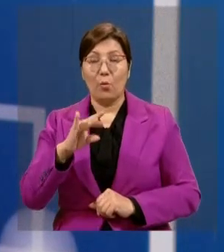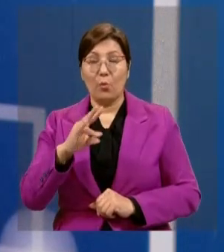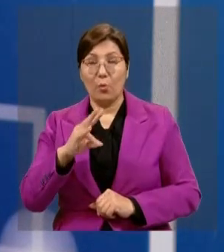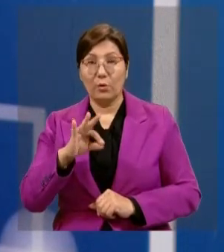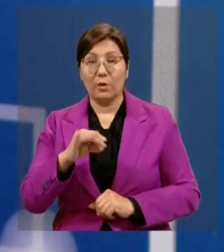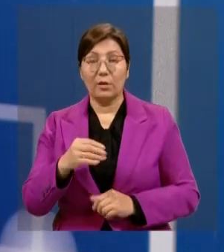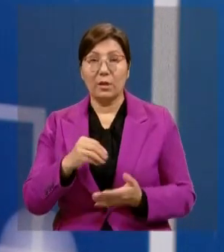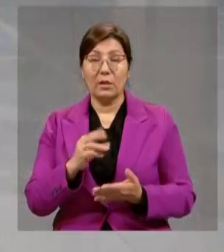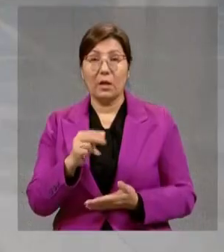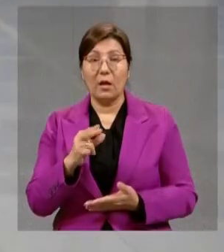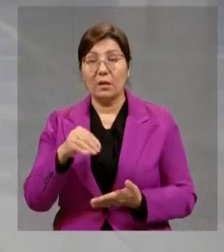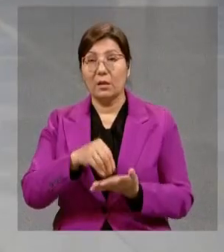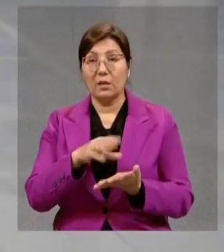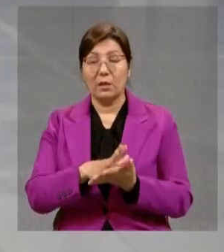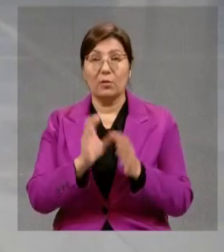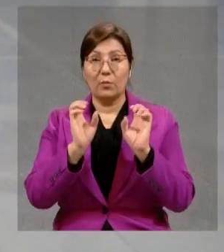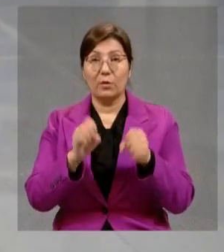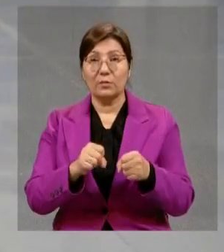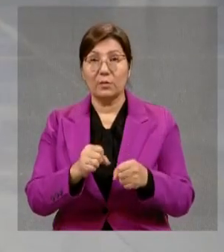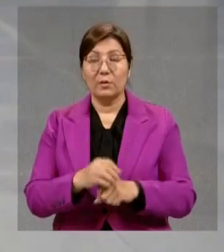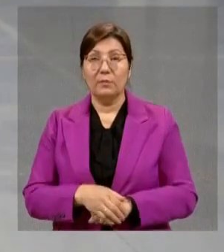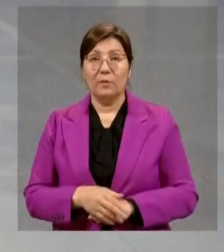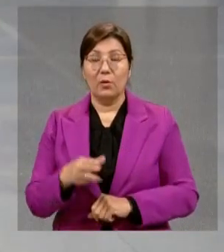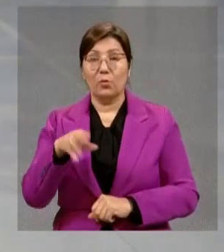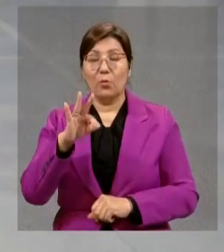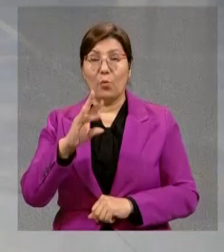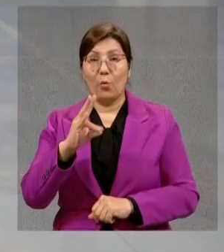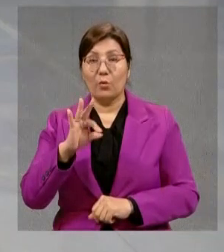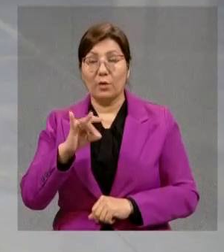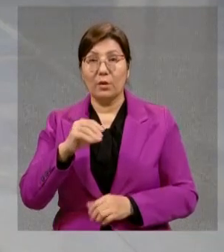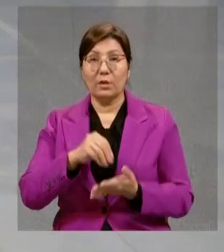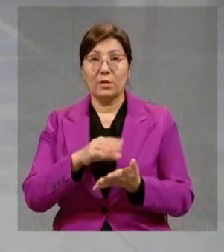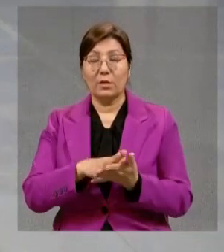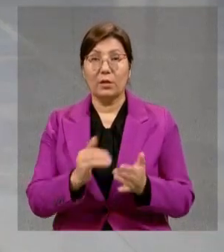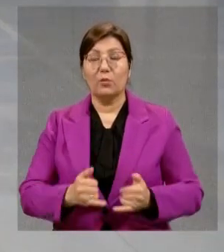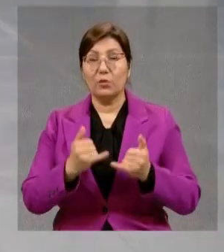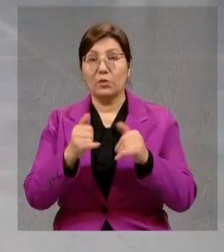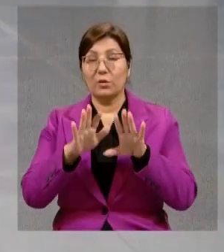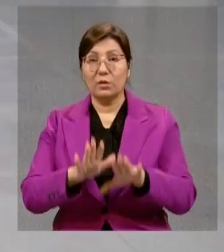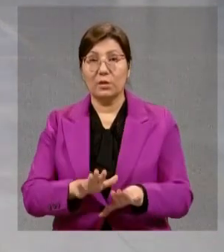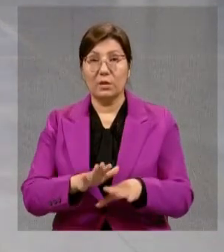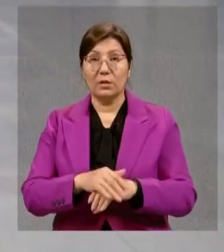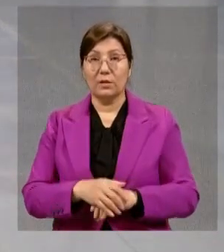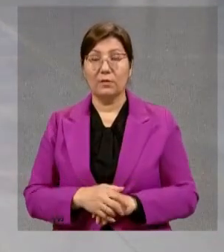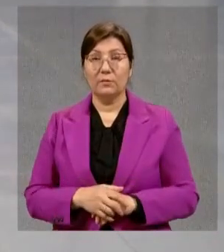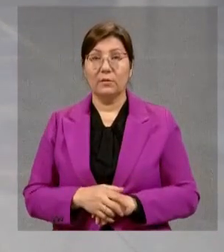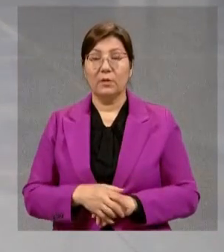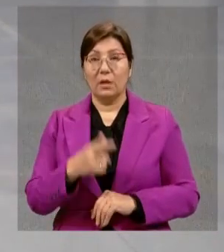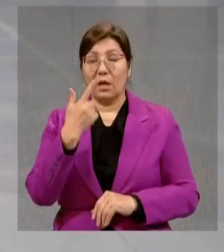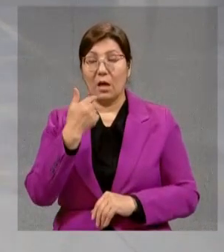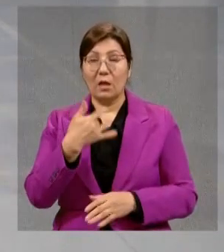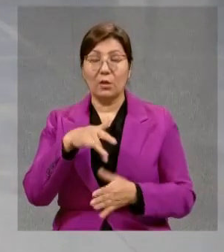болады? Гемопоэздік дін жасушаларын донорлығына кіру үшін өздеріңіздің жергілікті қан